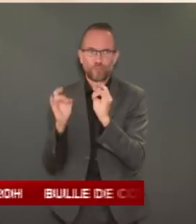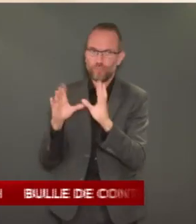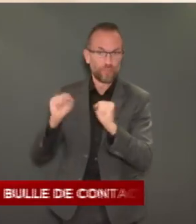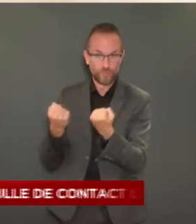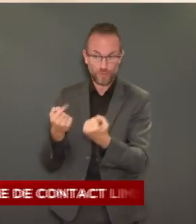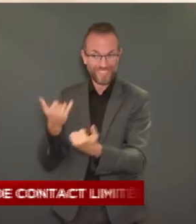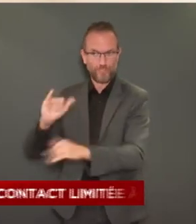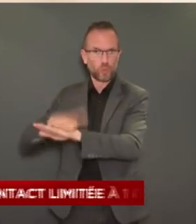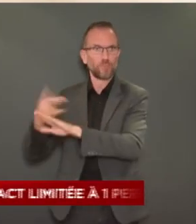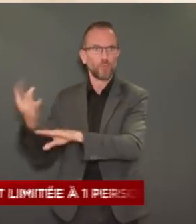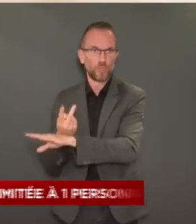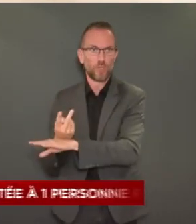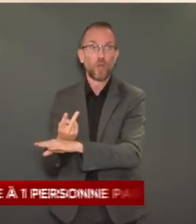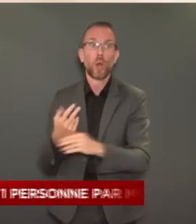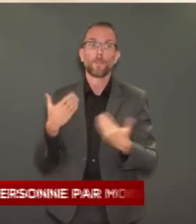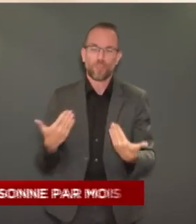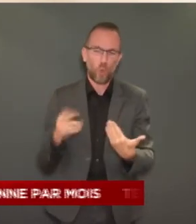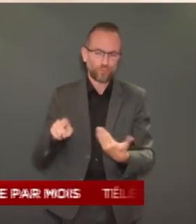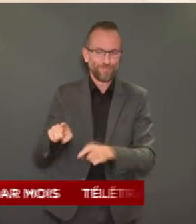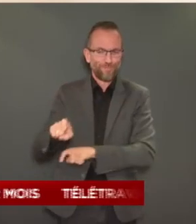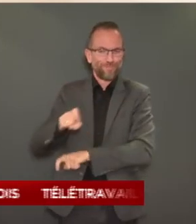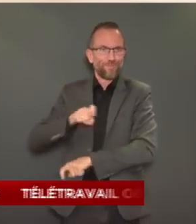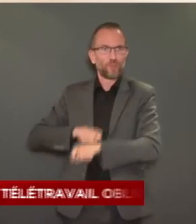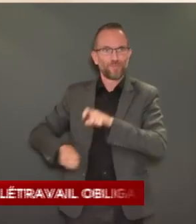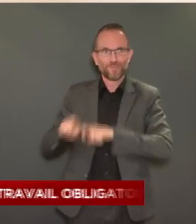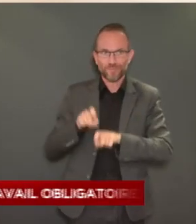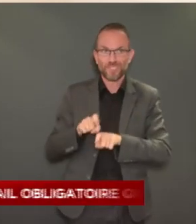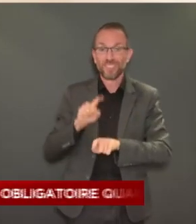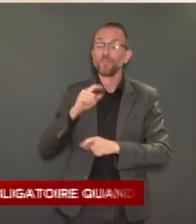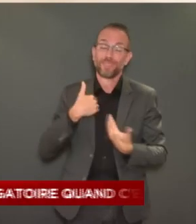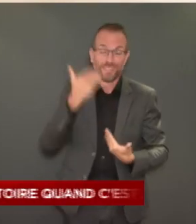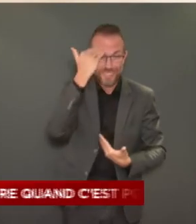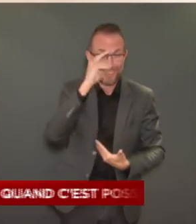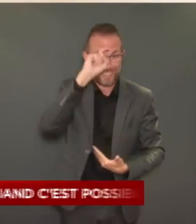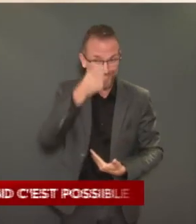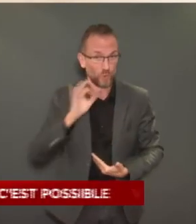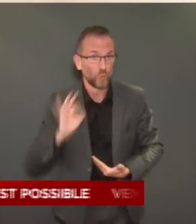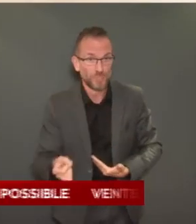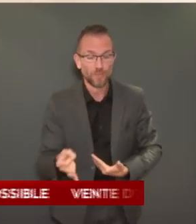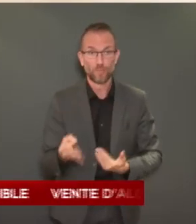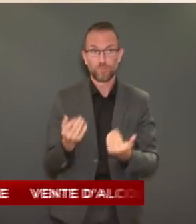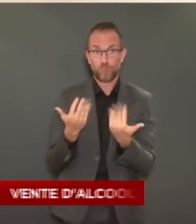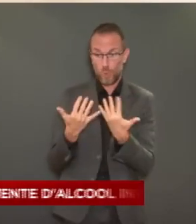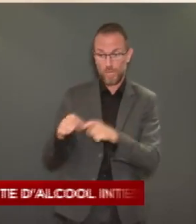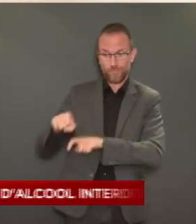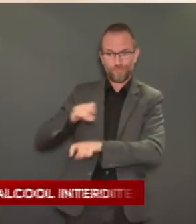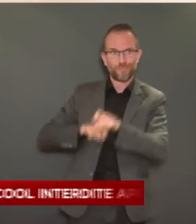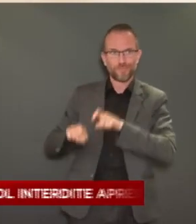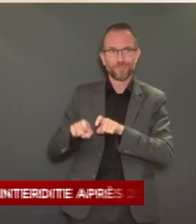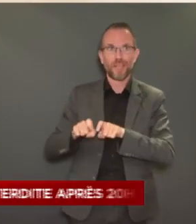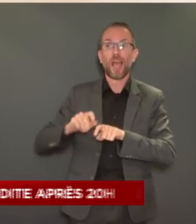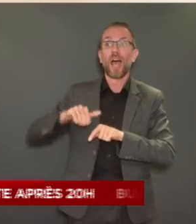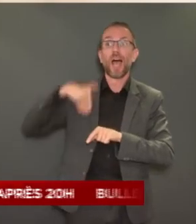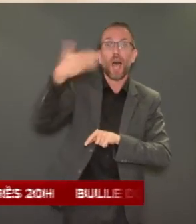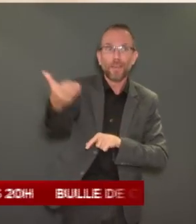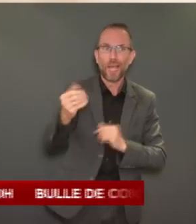ce pas en arrière n'est pas évident, mais nous faisons ce pas en arrière pour nous permettre après de faire un pas en avant et